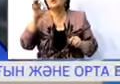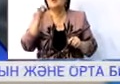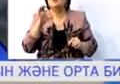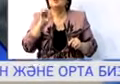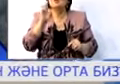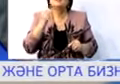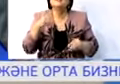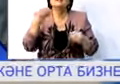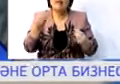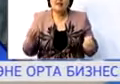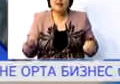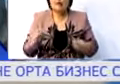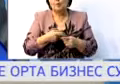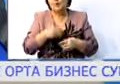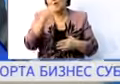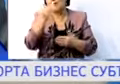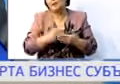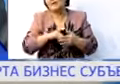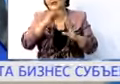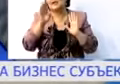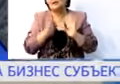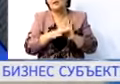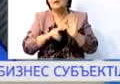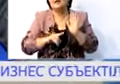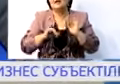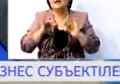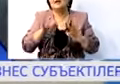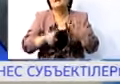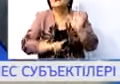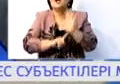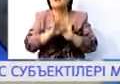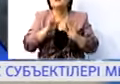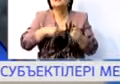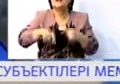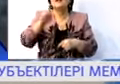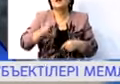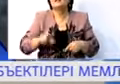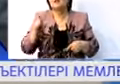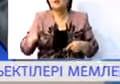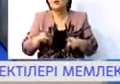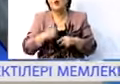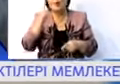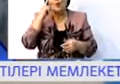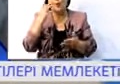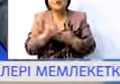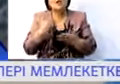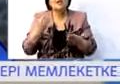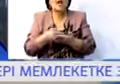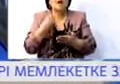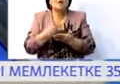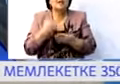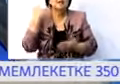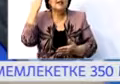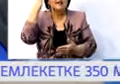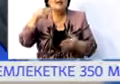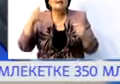субсидияланды. Сондай ақ бағдарлама шеңберінде ісін жаңа бастаған кәсіпкерлер субъектілеріне жаңаса ой салып, жаңа бизнес идеяларын іске асыруға